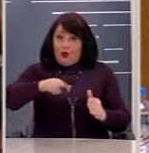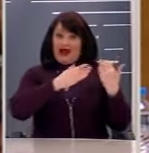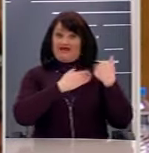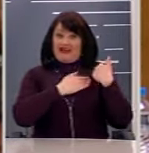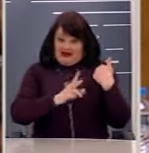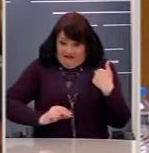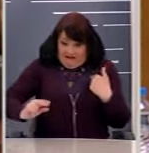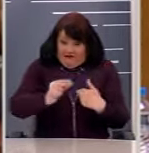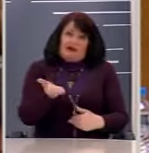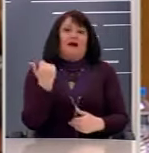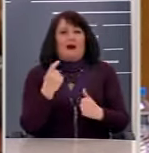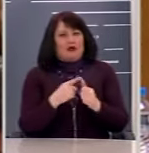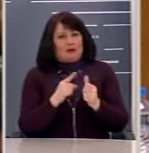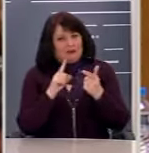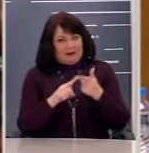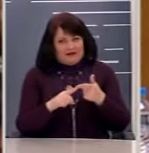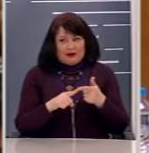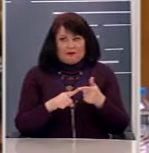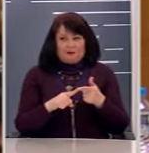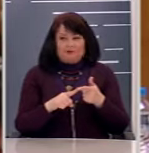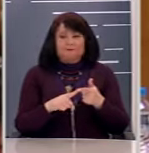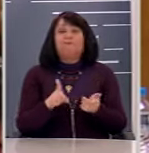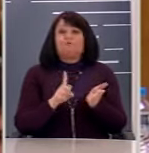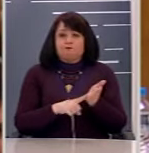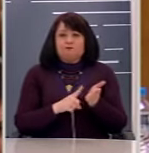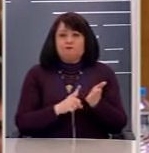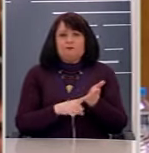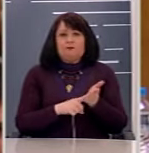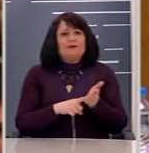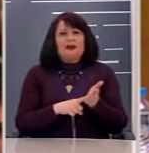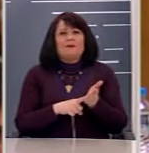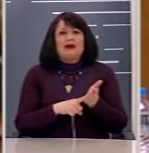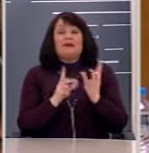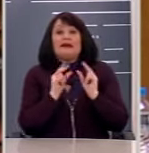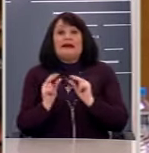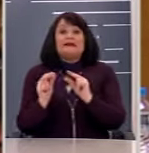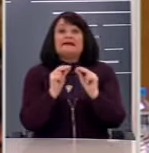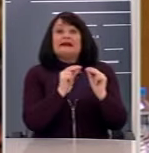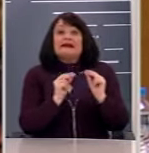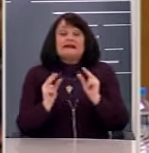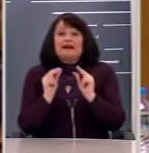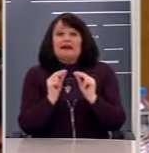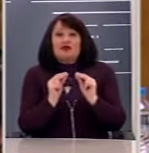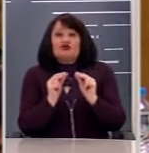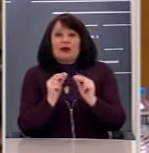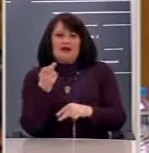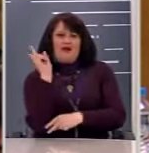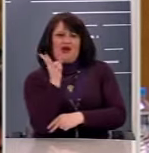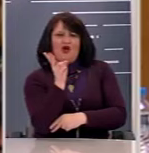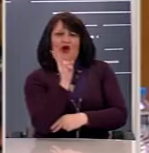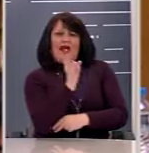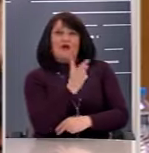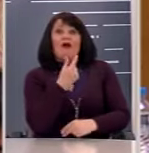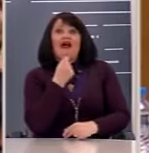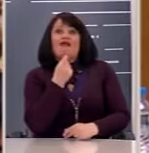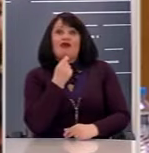ευθύνες, και δεύτερον, θα πρέπει να κάνουμε μια συζήτηση που να μην ενοχοποιεί εύκολα τον